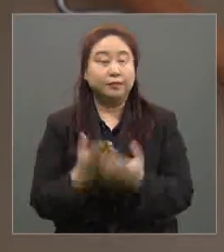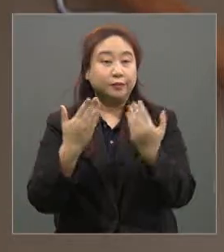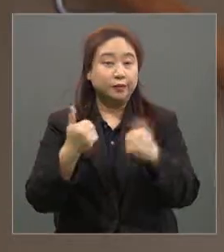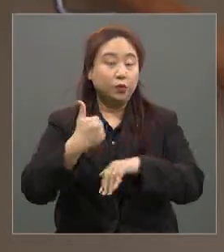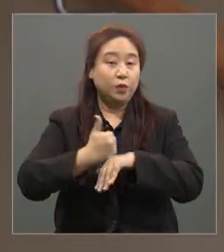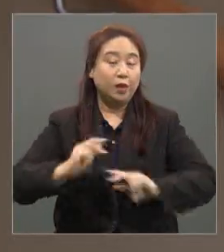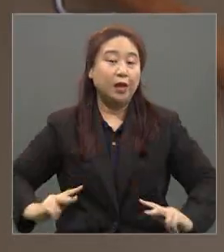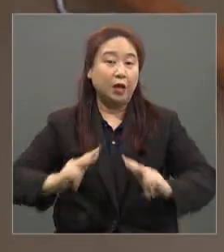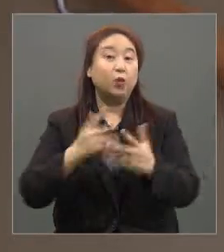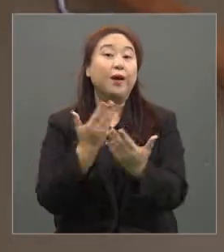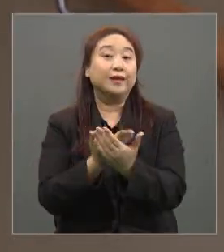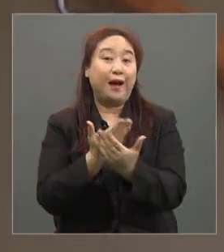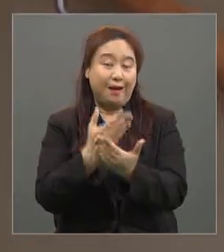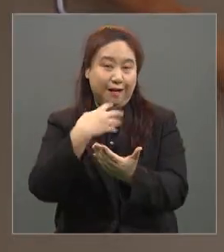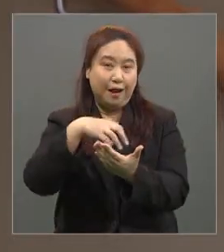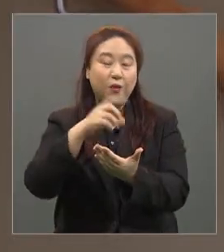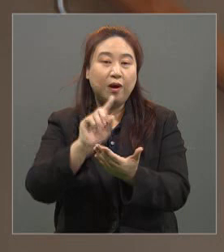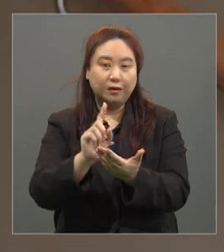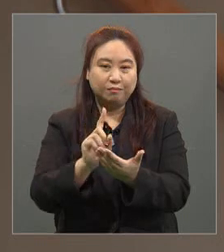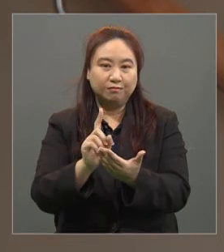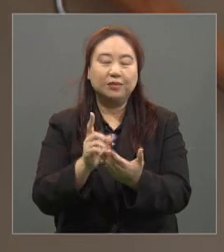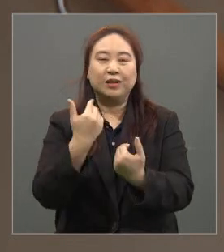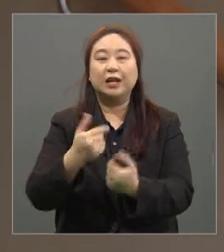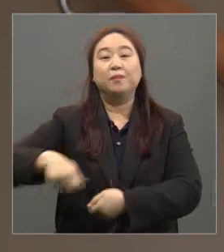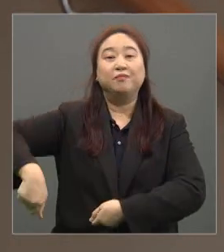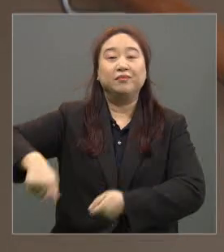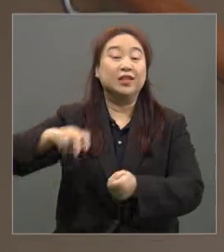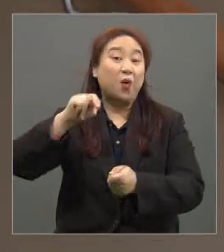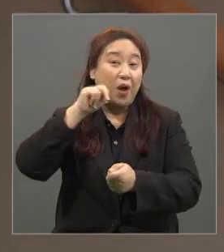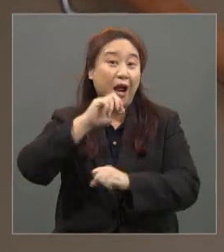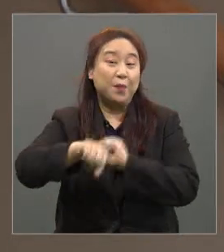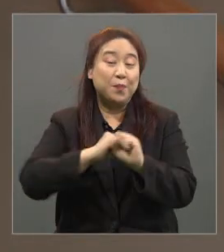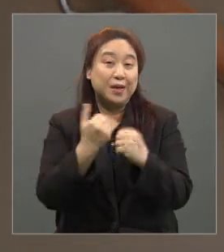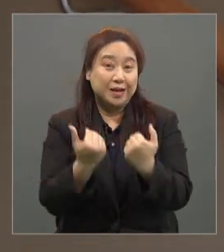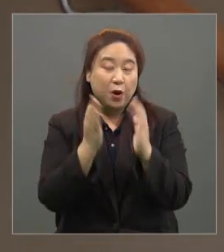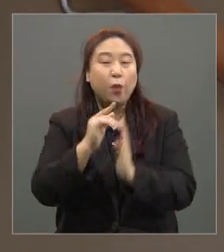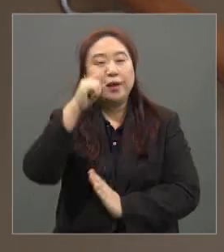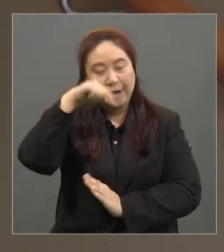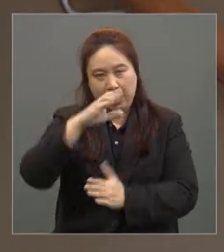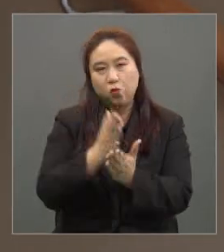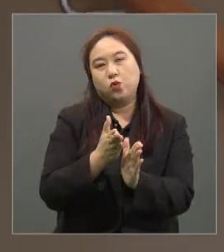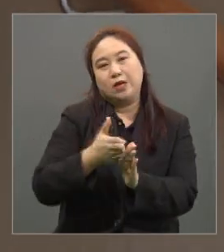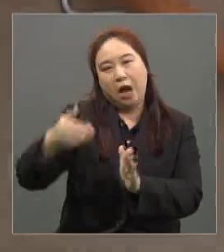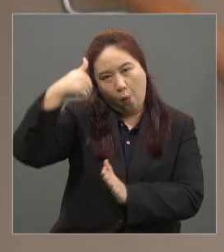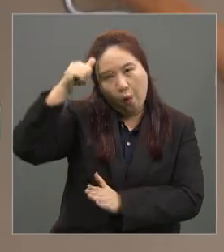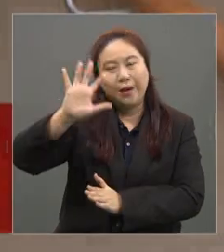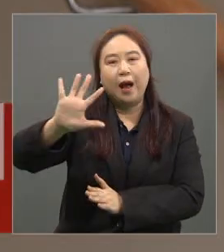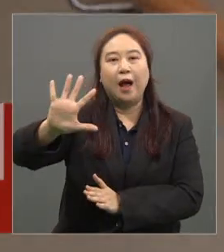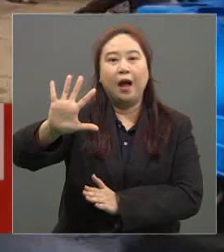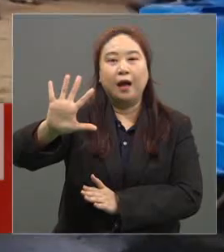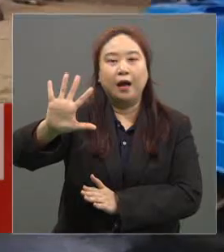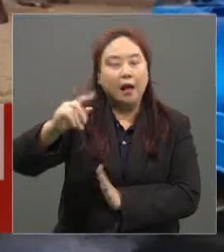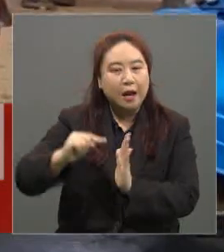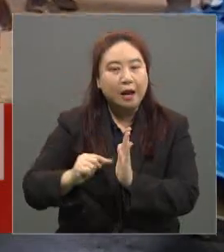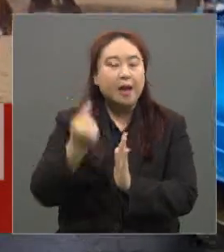การกระทรวงการคลังก็เปิดเผยนะคะบอกว่าเทศกาลสงกรานต์ปีนี้คนไทยจะได้หยุดยาวค่ะรวมทั้งหมดเนี่ย 5วันเลยนะคะ